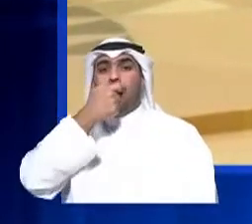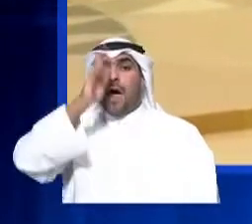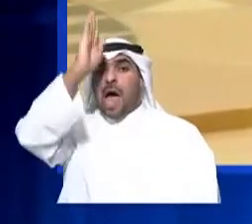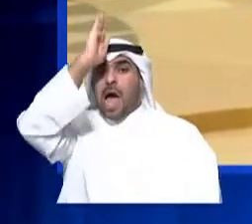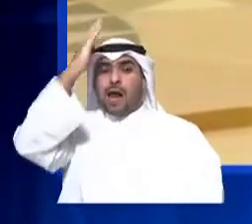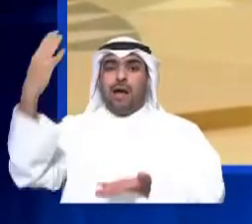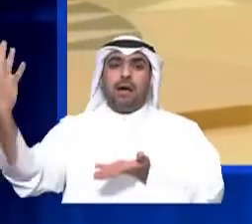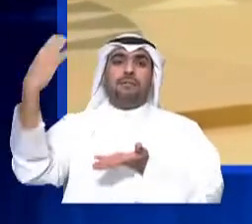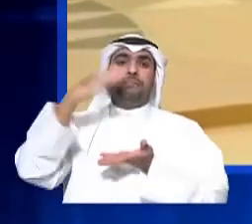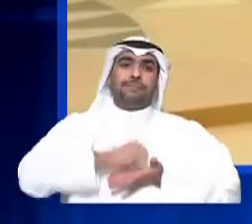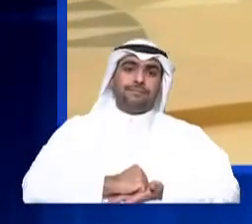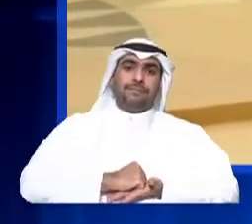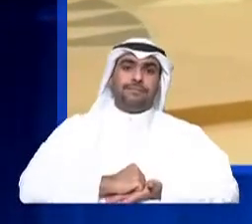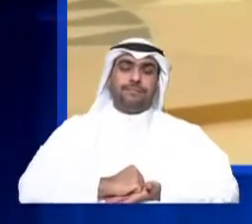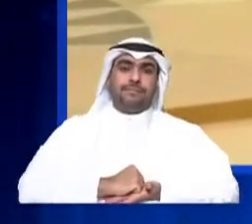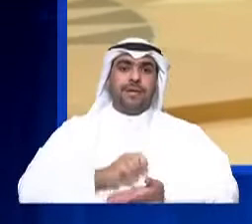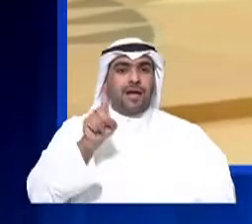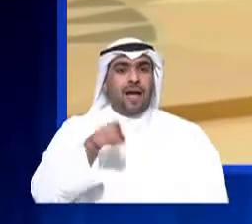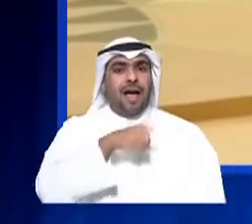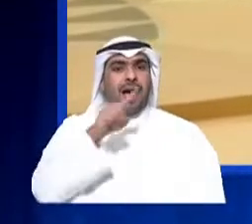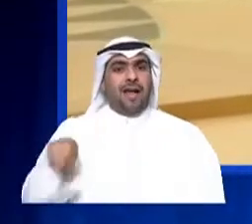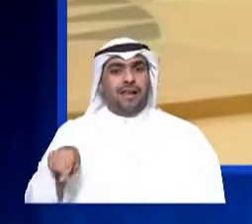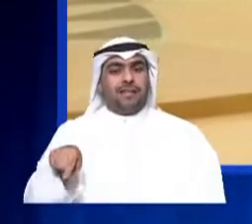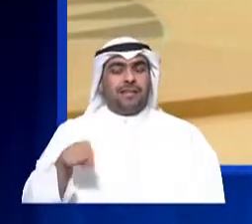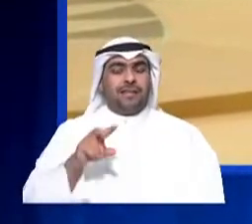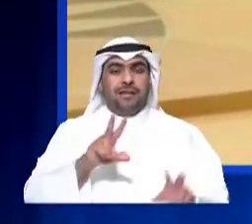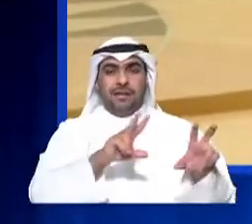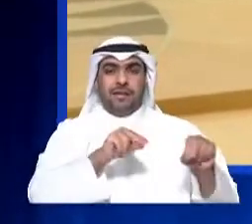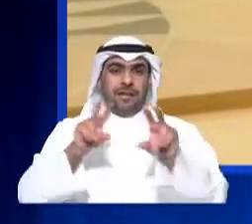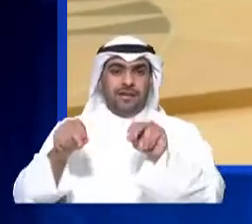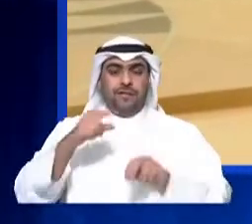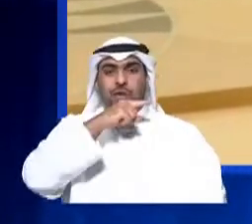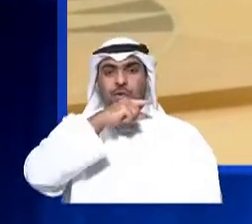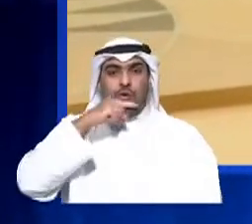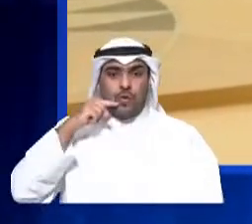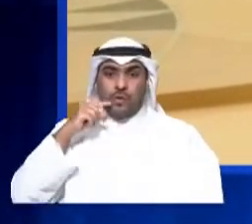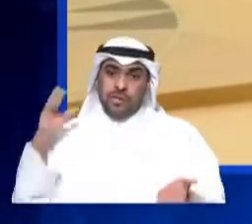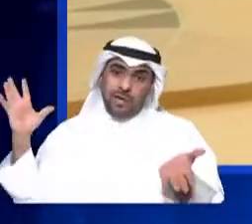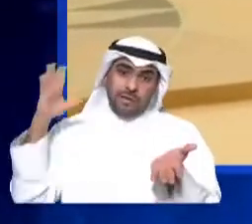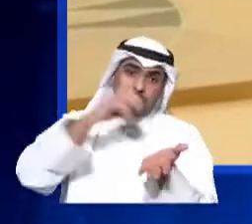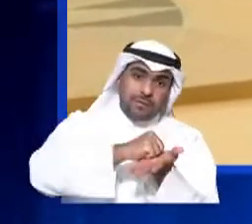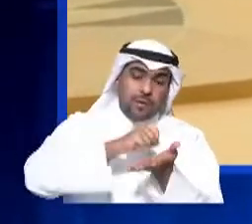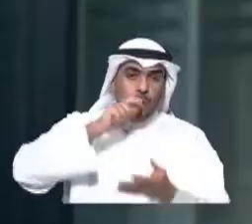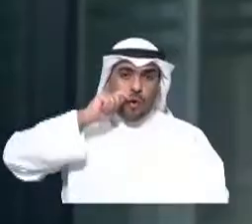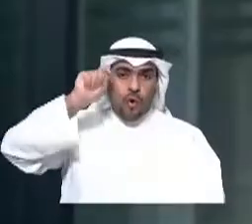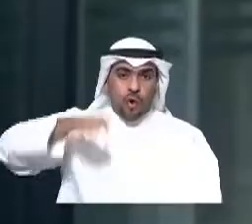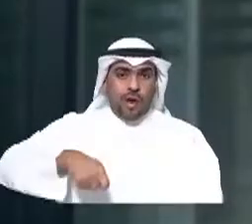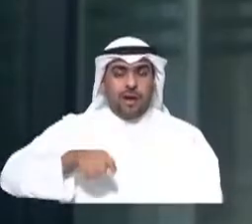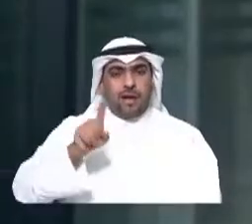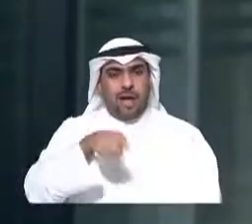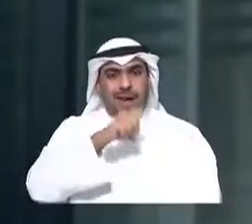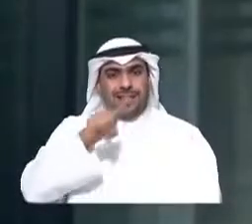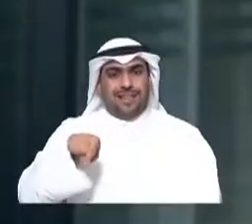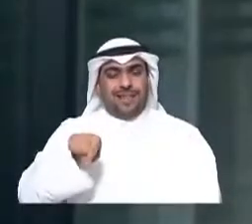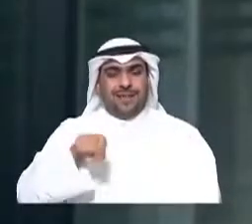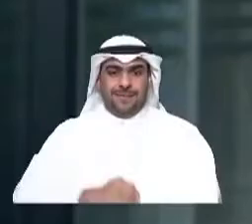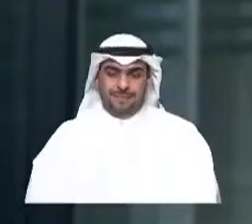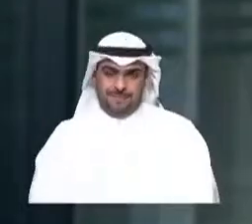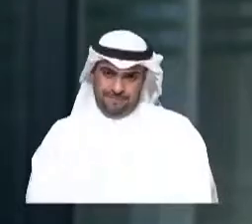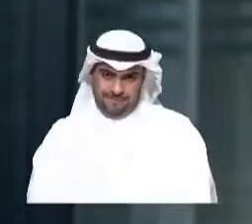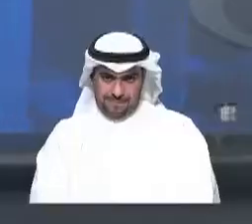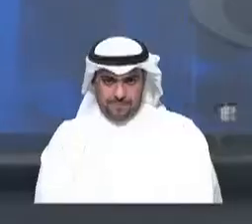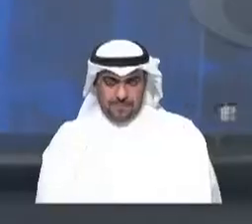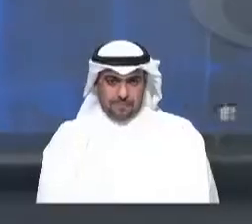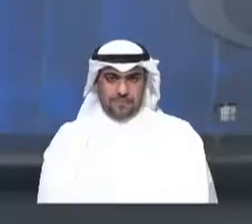للدول لها استقرارها وللدول لها استقلاليتها. نعم. دون المساس فيها. نعم. الآن أستاذي، ما